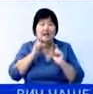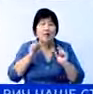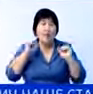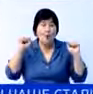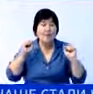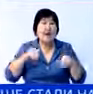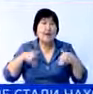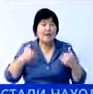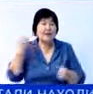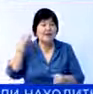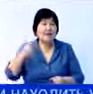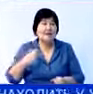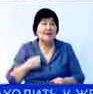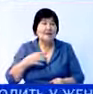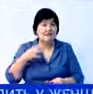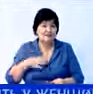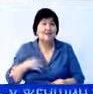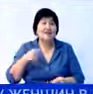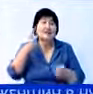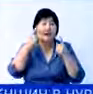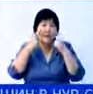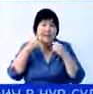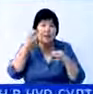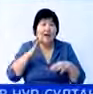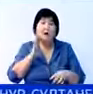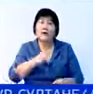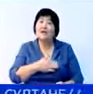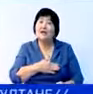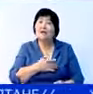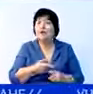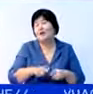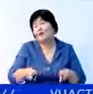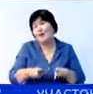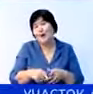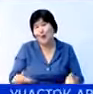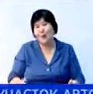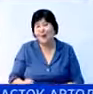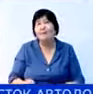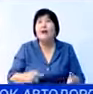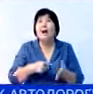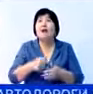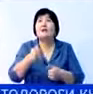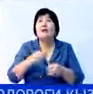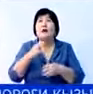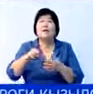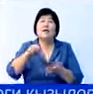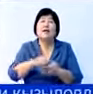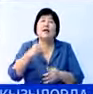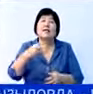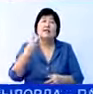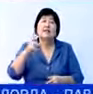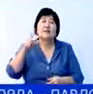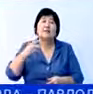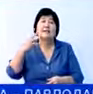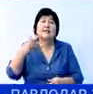«Ура!» и поздравлять с победой, не сдержалась и заплакала. Материнское сердце, оно такое. Отметим, в чемпионате мира приняли участие 33 палуана